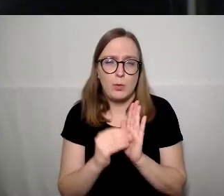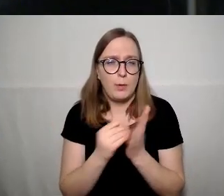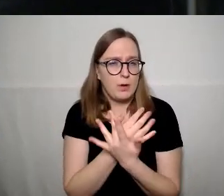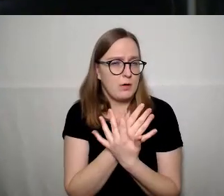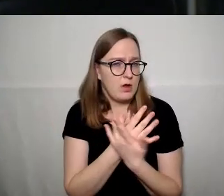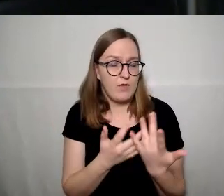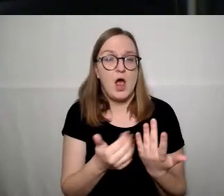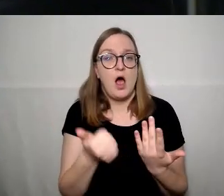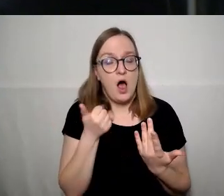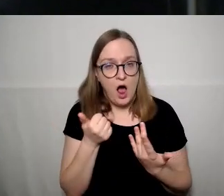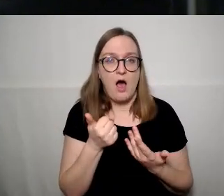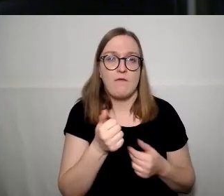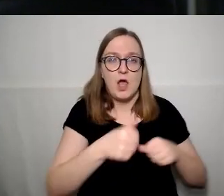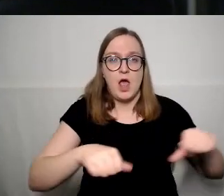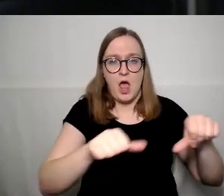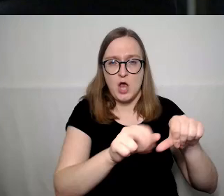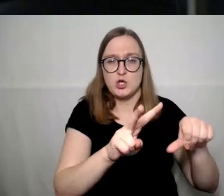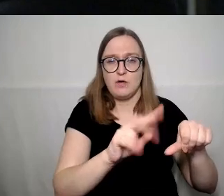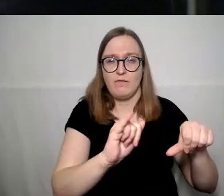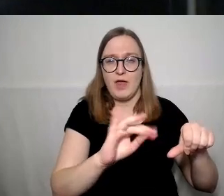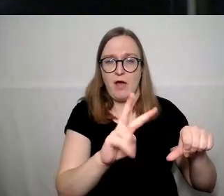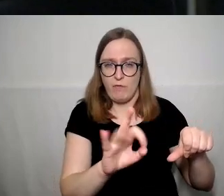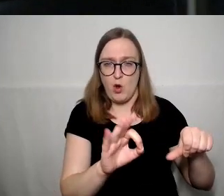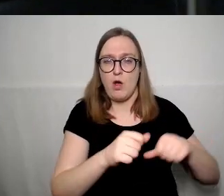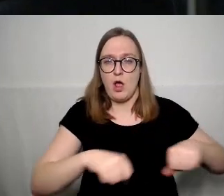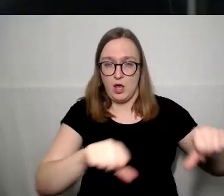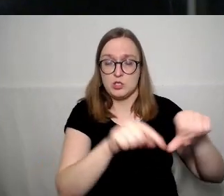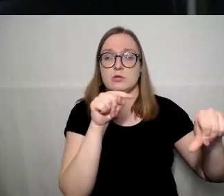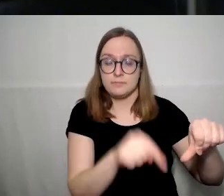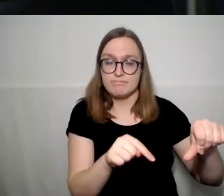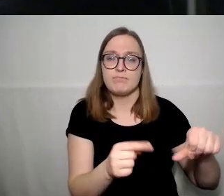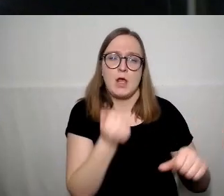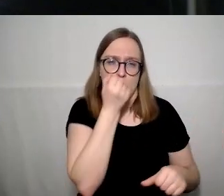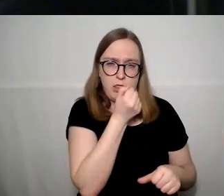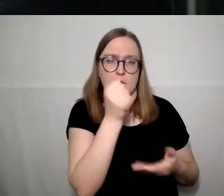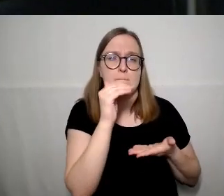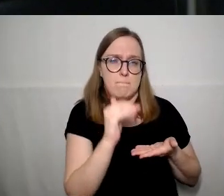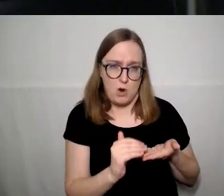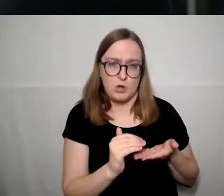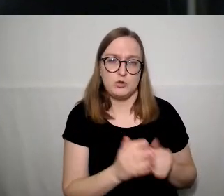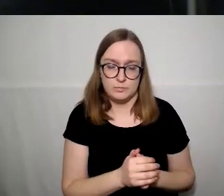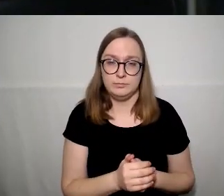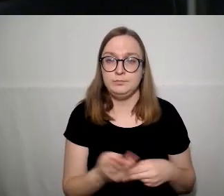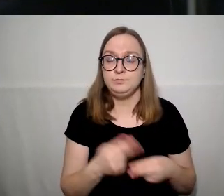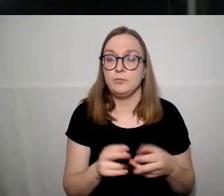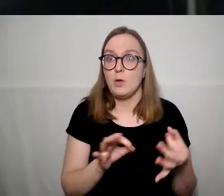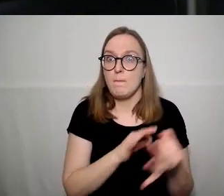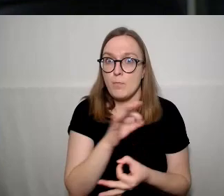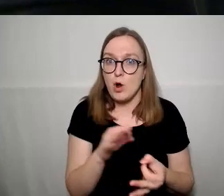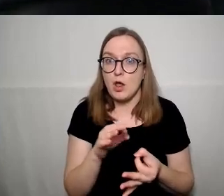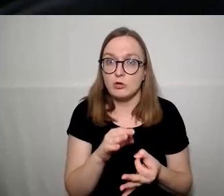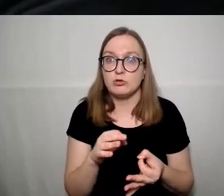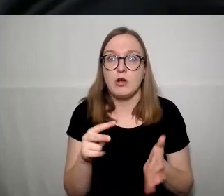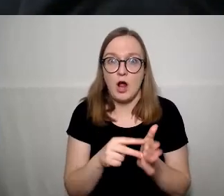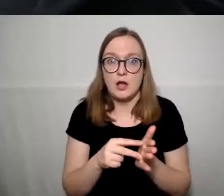leistų mažinti taršą Vievio ežere ir ta projektų vertė yra 1 milijonas. Na,